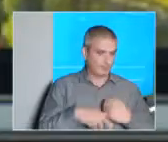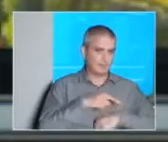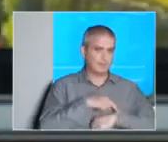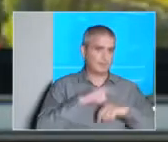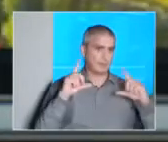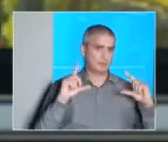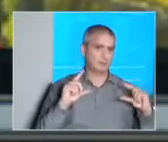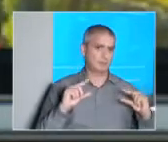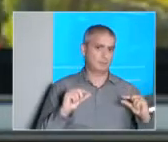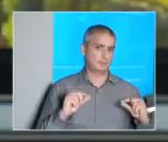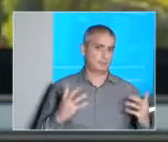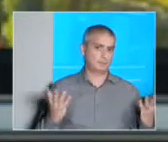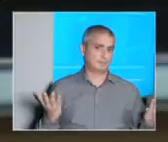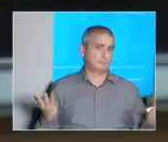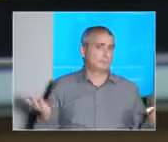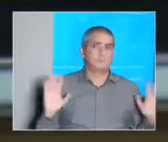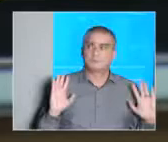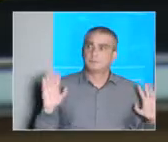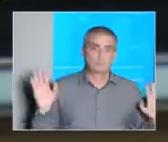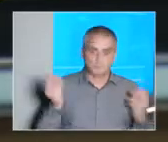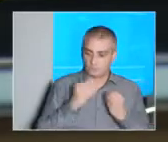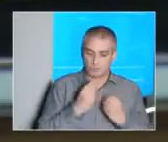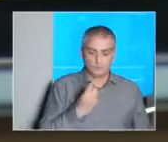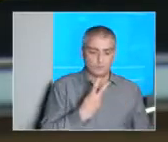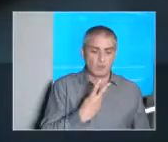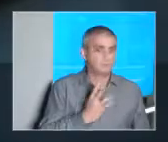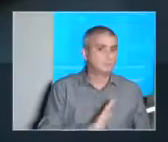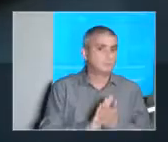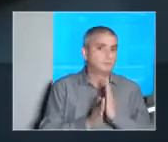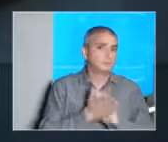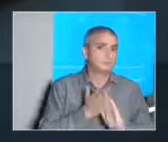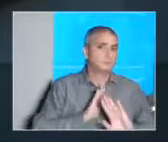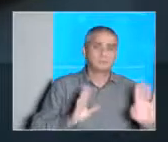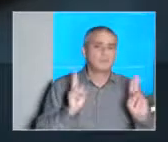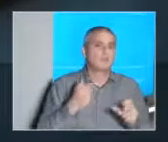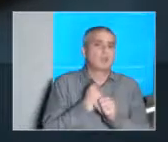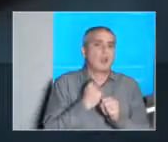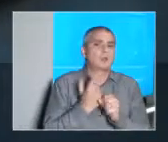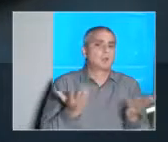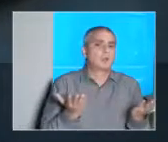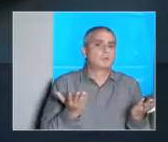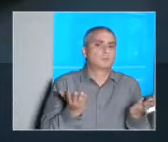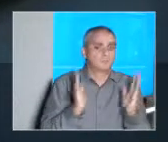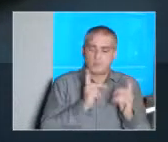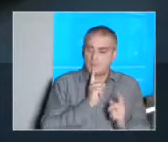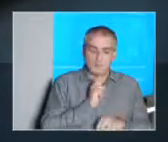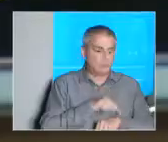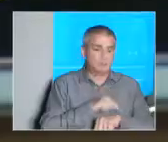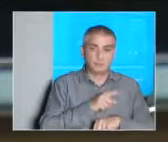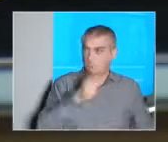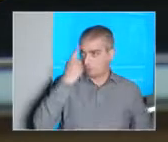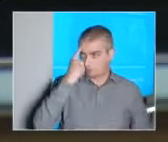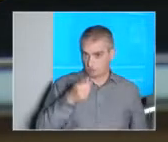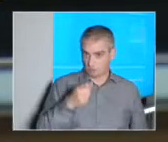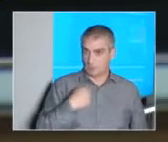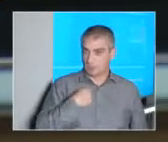הזמן. אין. עוד שבועיים. זהו. מה אפשר לעשות כל כך מעט זמן? אתה יודע,